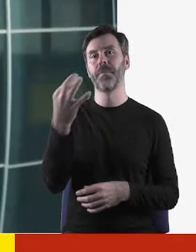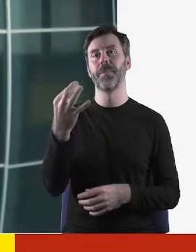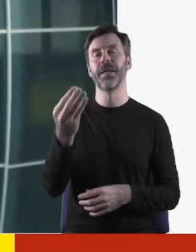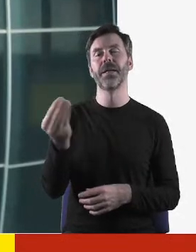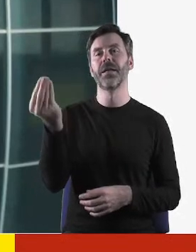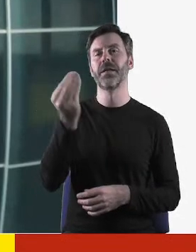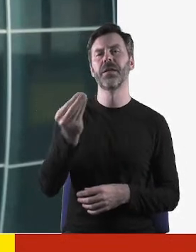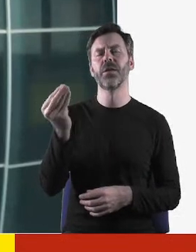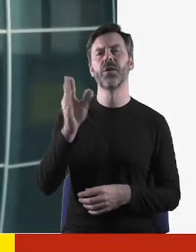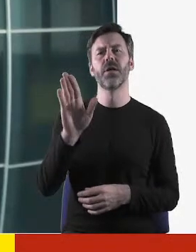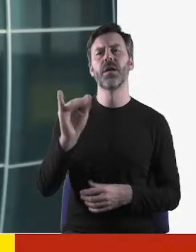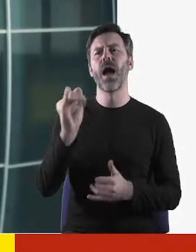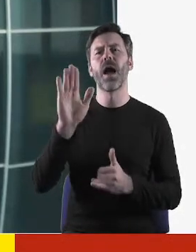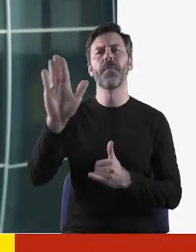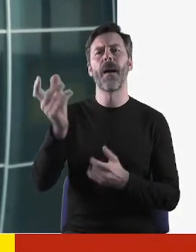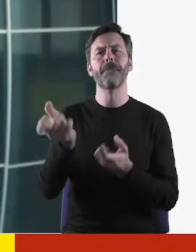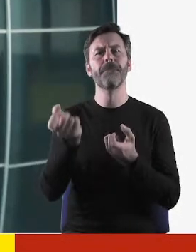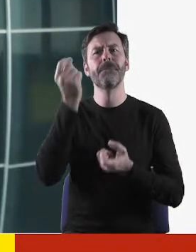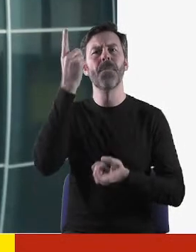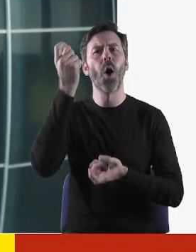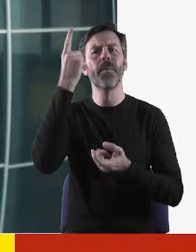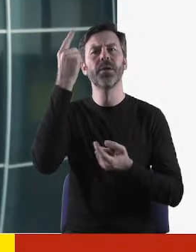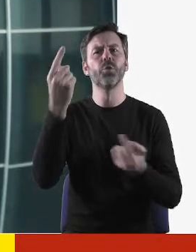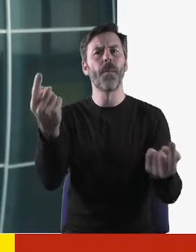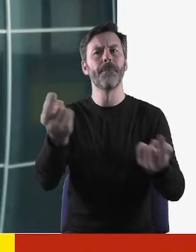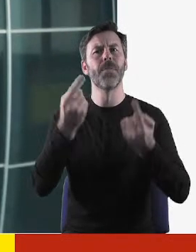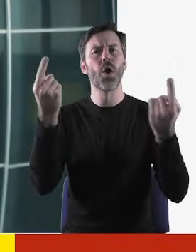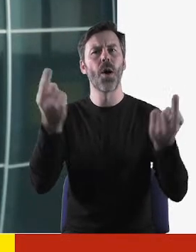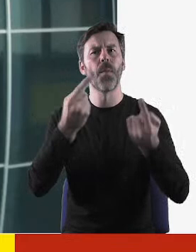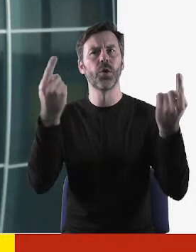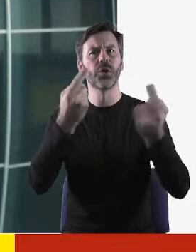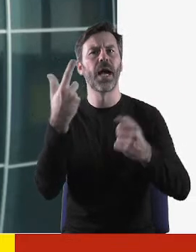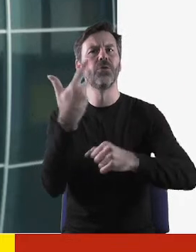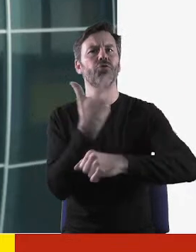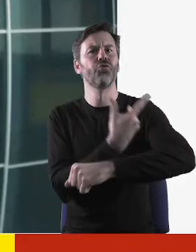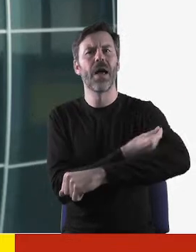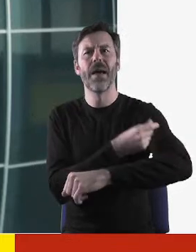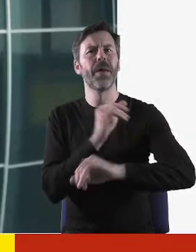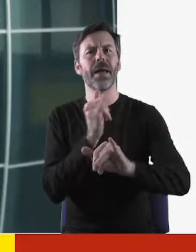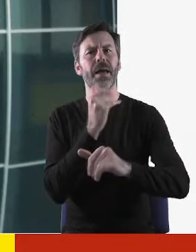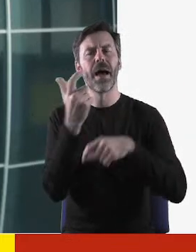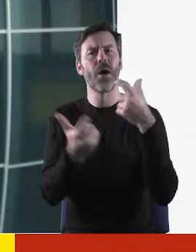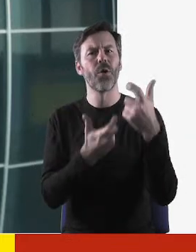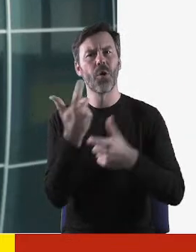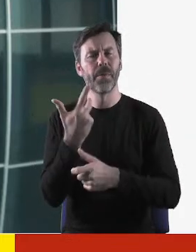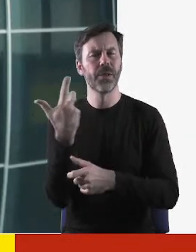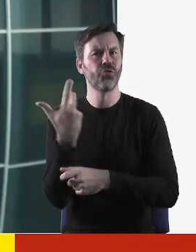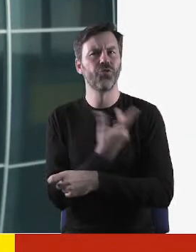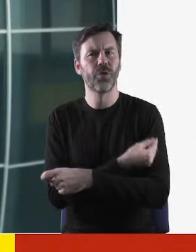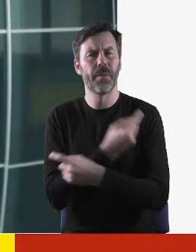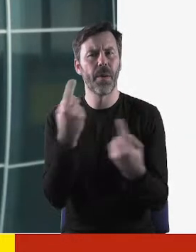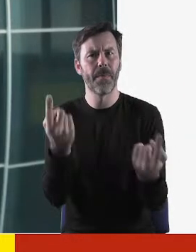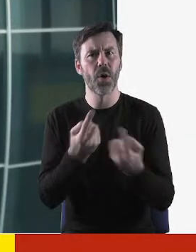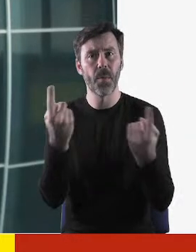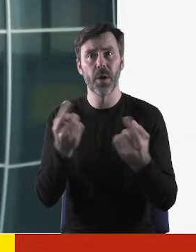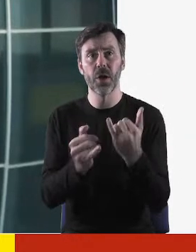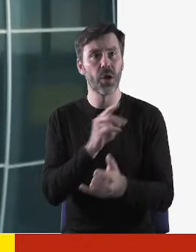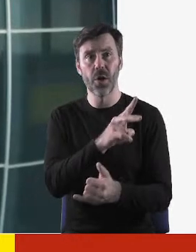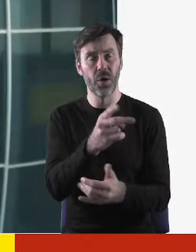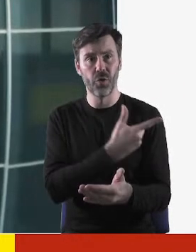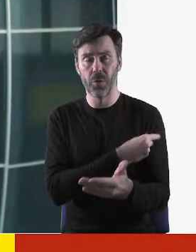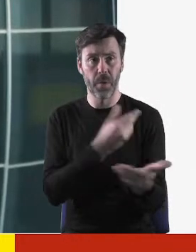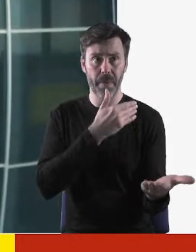te pomysły na promocję szczepień, zwłaszcza wśród tych grup, które są niezaszczepione.